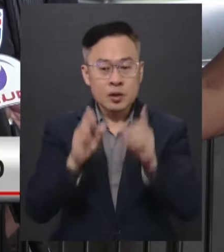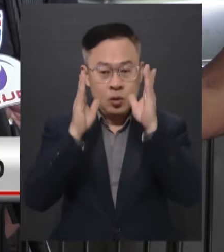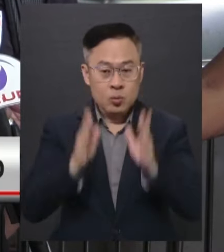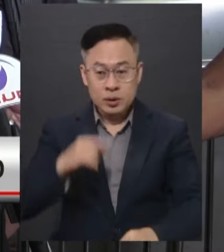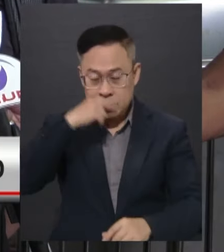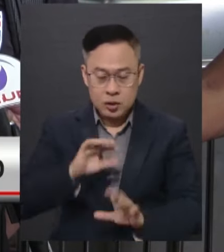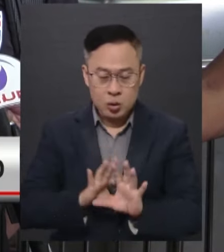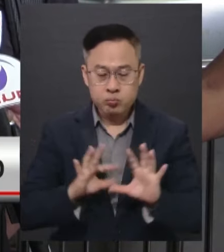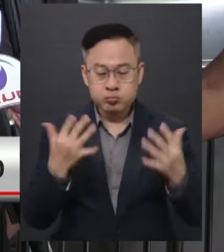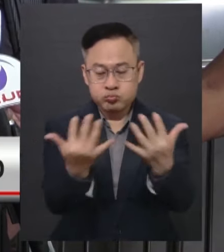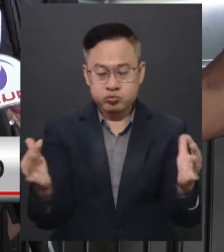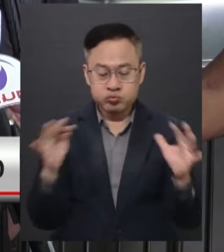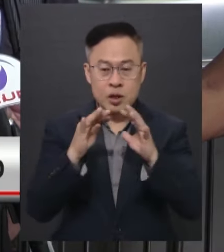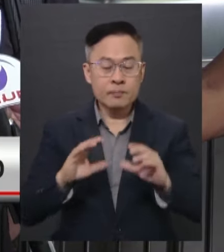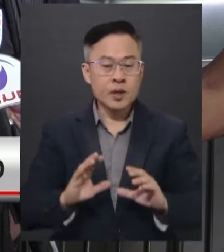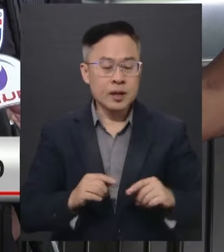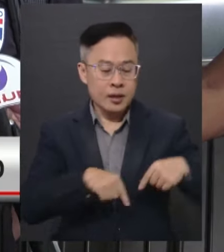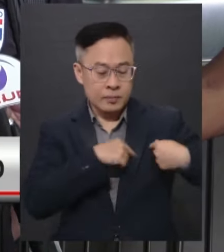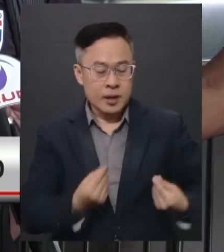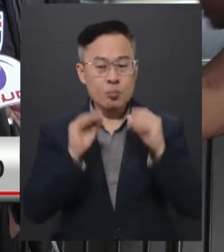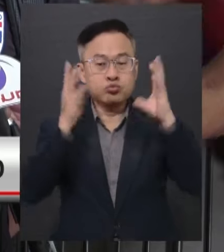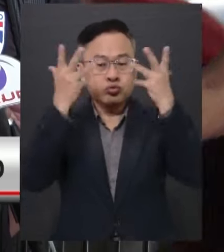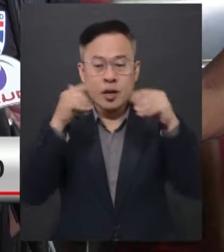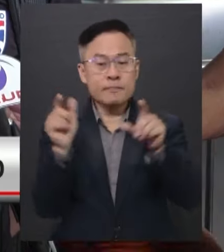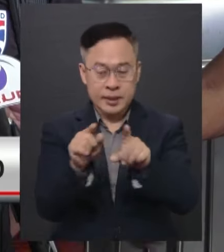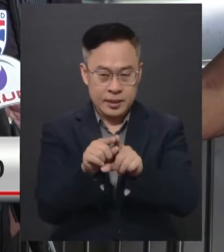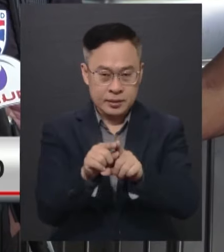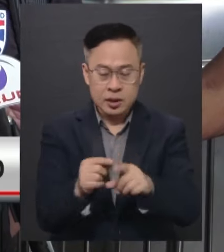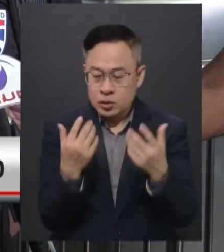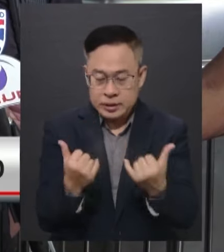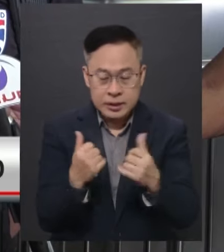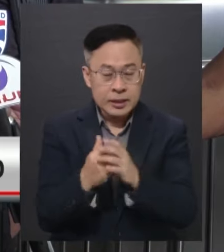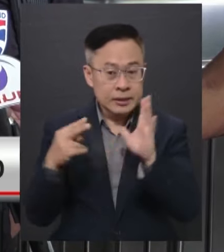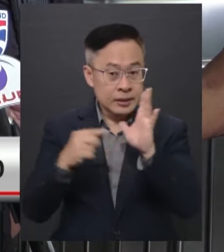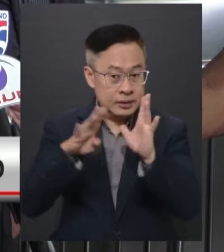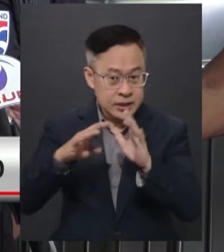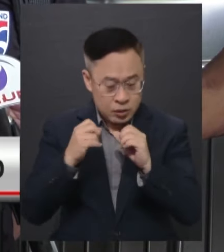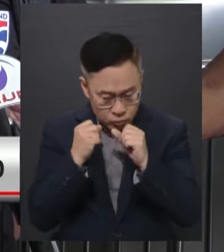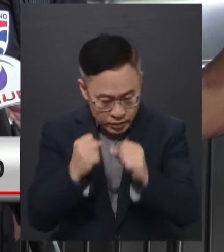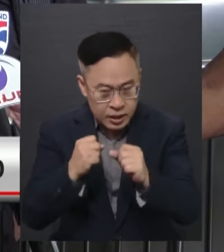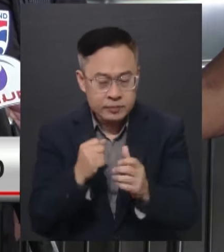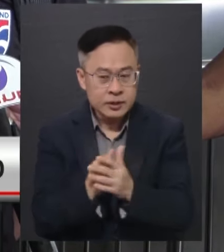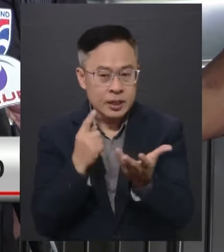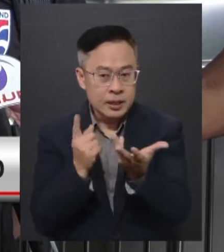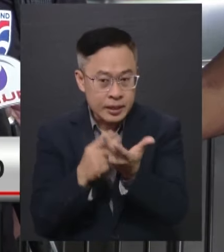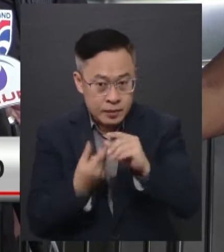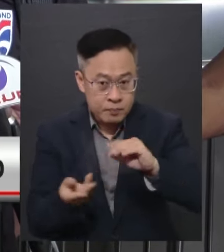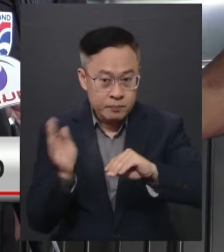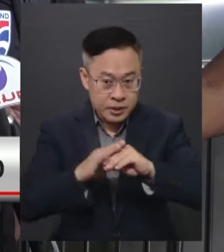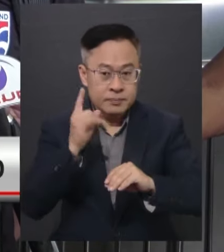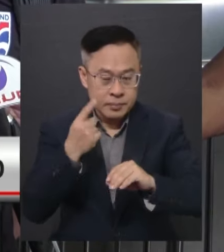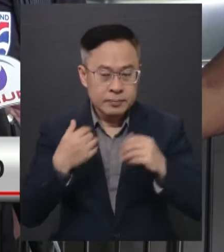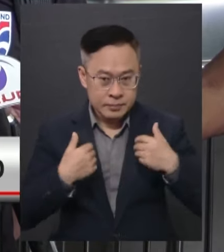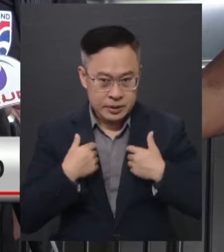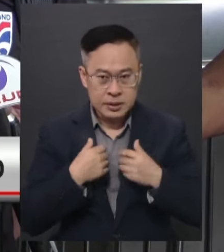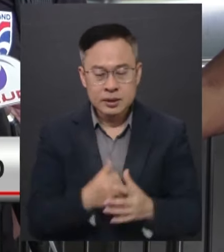นักเตะไทยอยู่เช่นเดียวกันซึ่งสิ่งที่คิดตอนนี้เนี่ยคือเราเราพยายามจะเก็บแต้มให้ได้มากที่สุดจากอ่าจากเกมที่เหลือเท่านั้นเรื่องของ